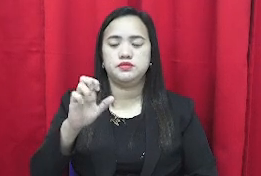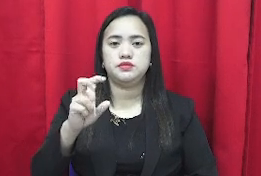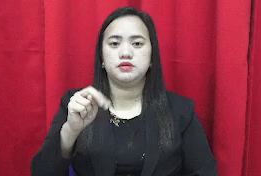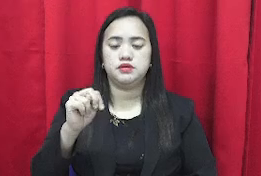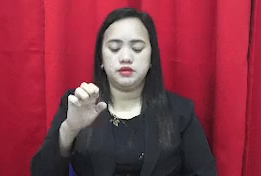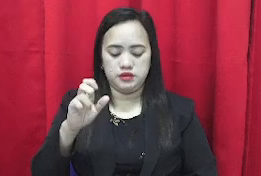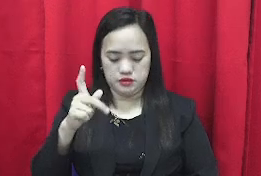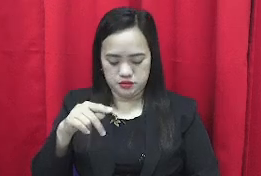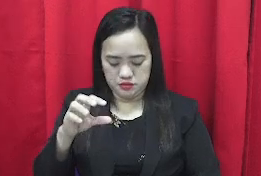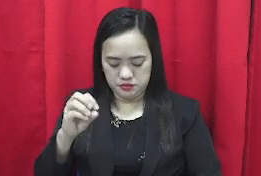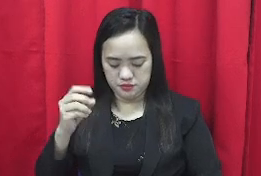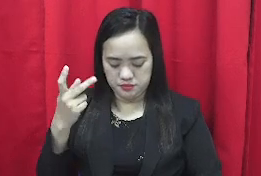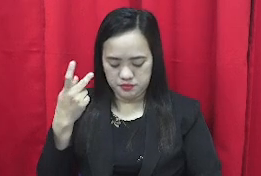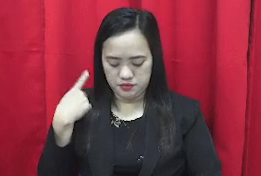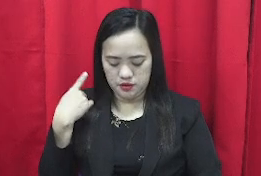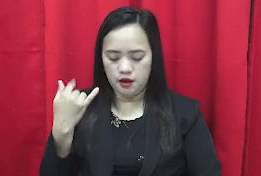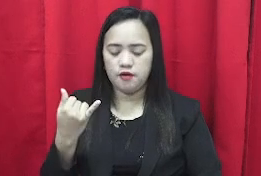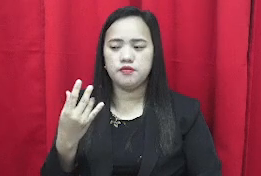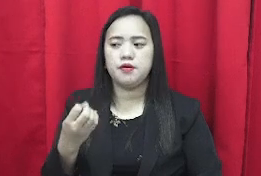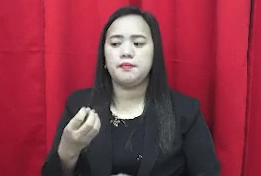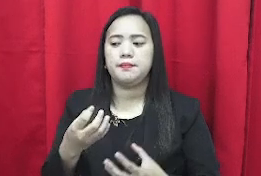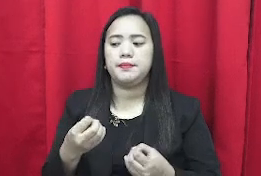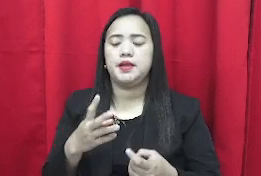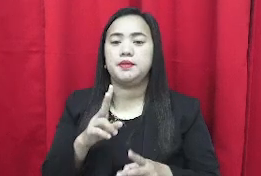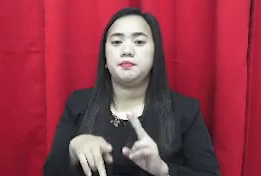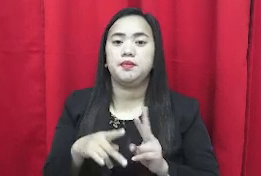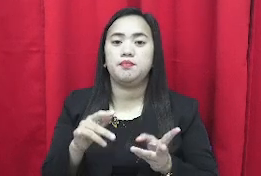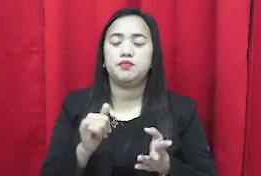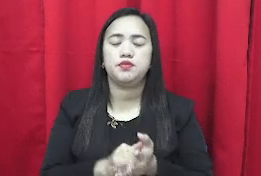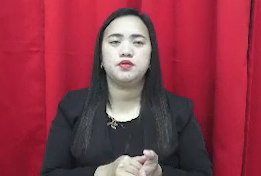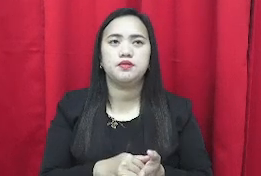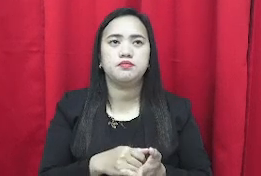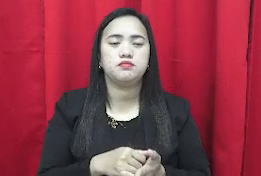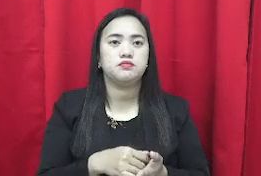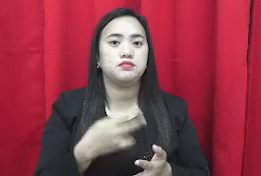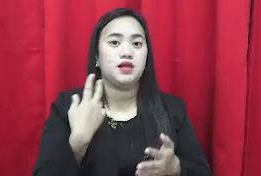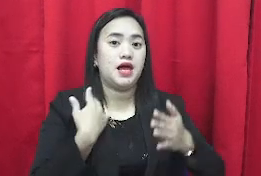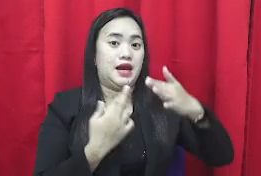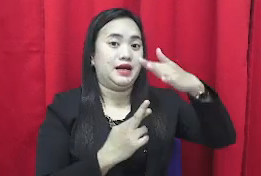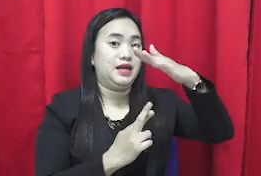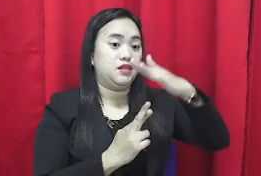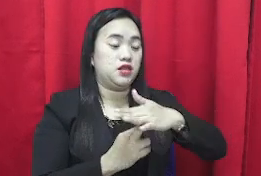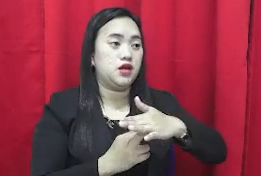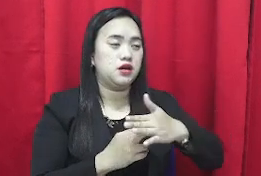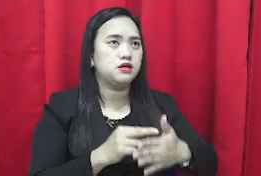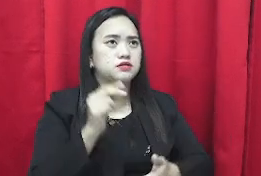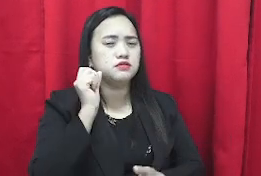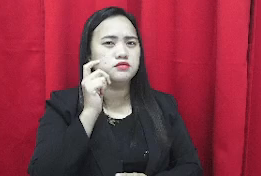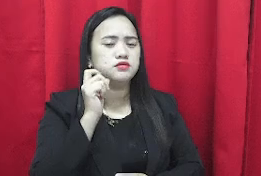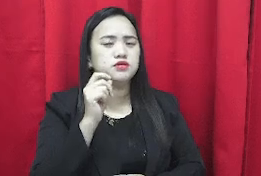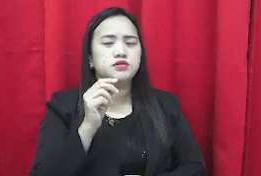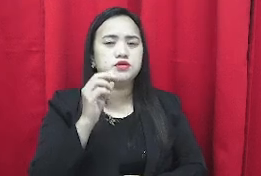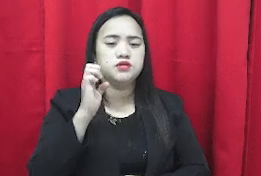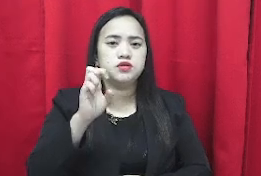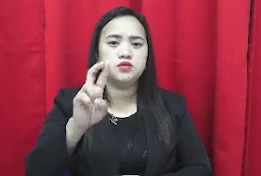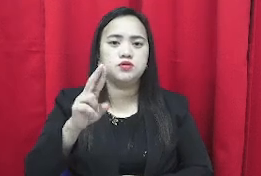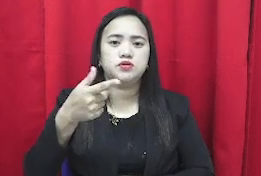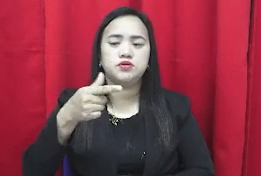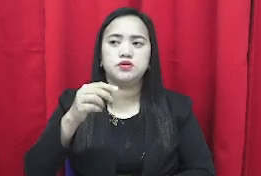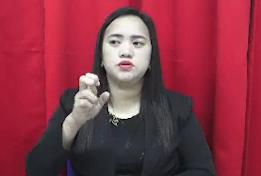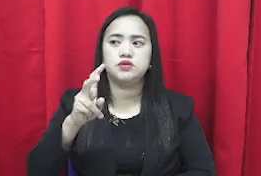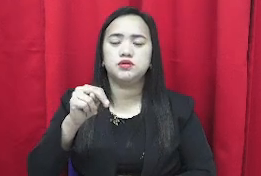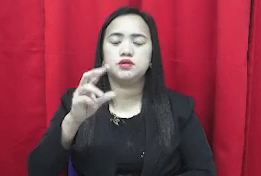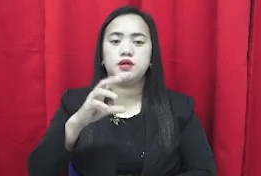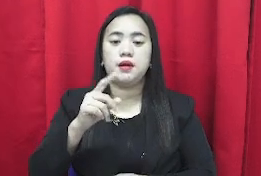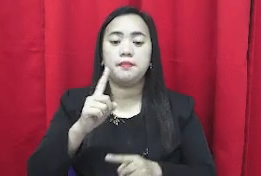sa inyo lahat Marami Marami tayong nanggaling nag-retire na rin sila Ma'am Eugene sila Ma'am Tina Marami tayo diyan ' ba